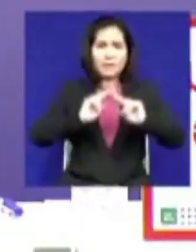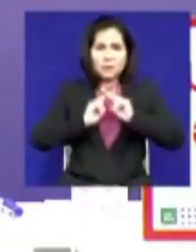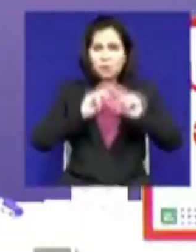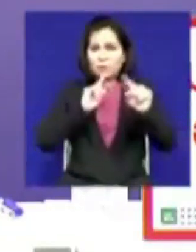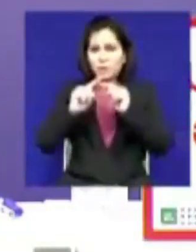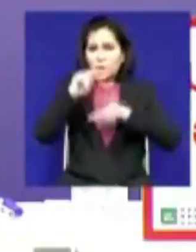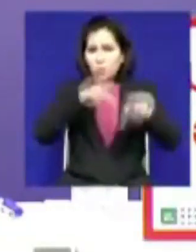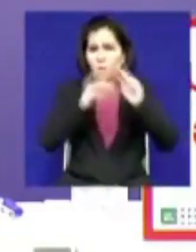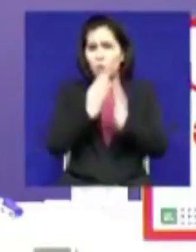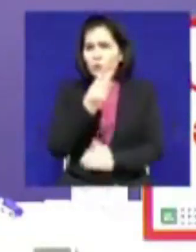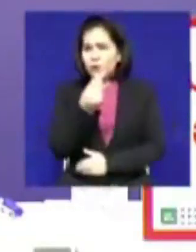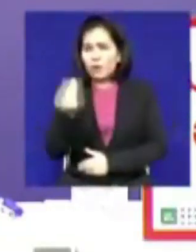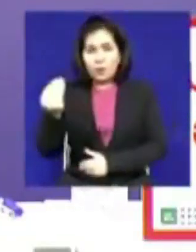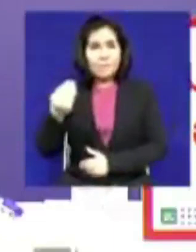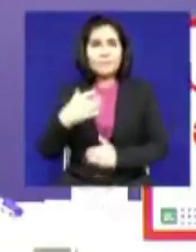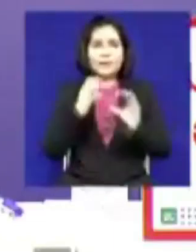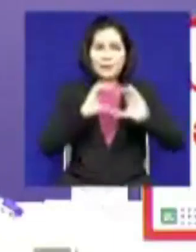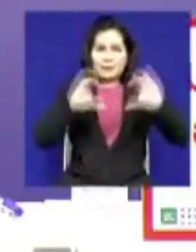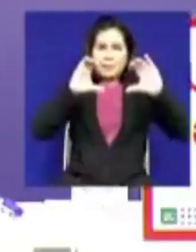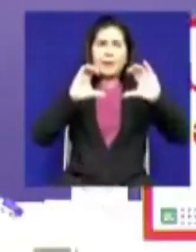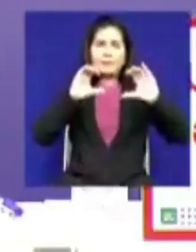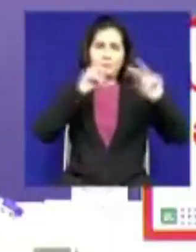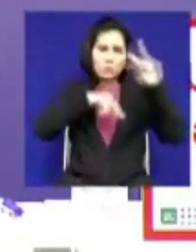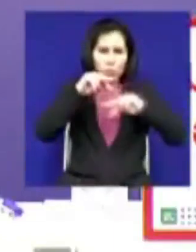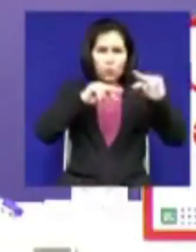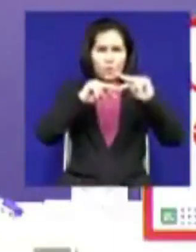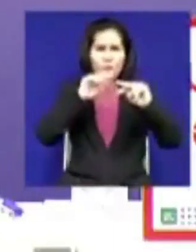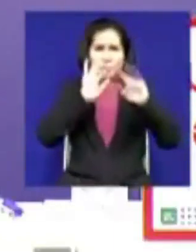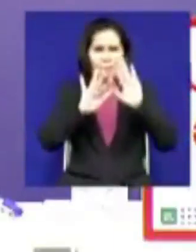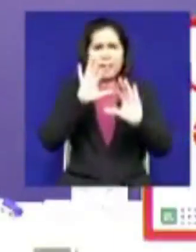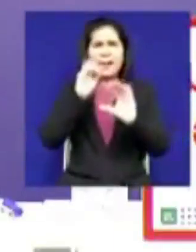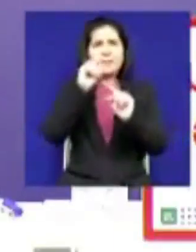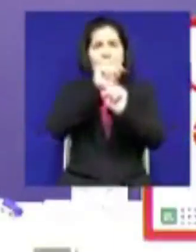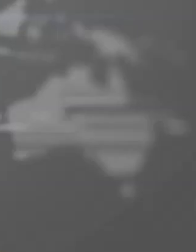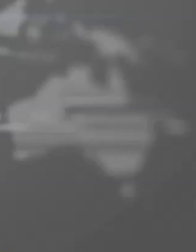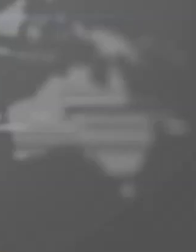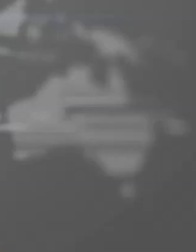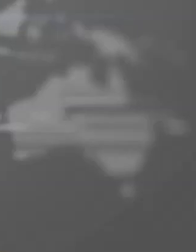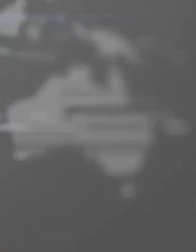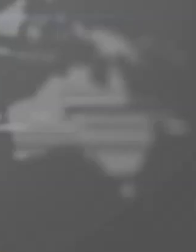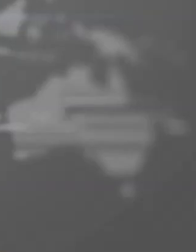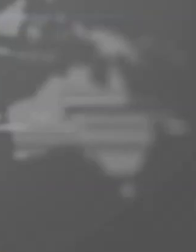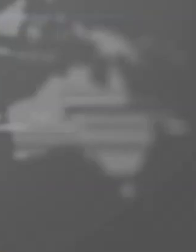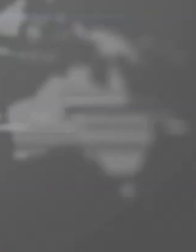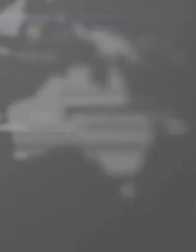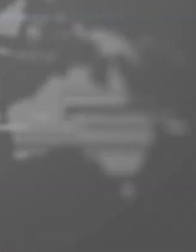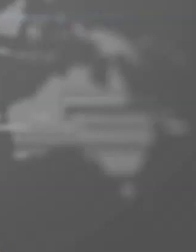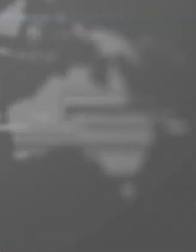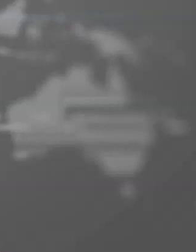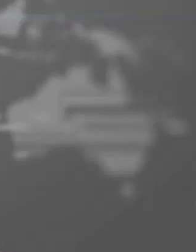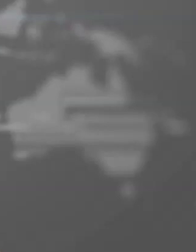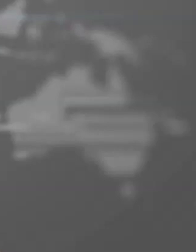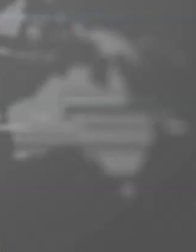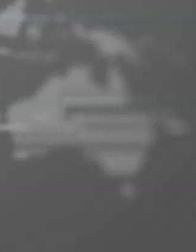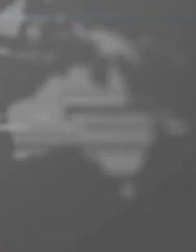การนะโอเคครับ ค่ะโดยที่นายแพทย์โอภาสการกวินพงษ์เนี่ยนะคะอธิบดีกรมวิทยาศาสตร์การแพทย์ก็บอกว่าตอนนี้เรามีนโยบายเรียกว่าเป็นนโยบ